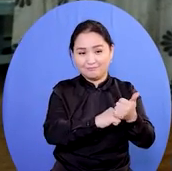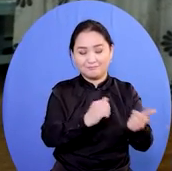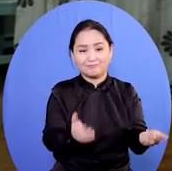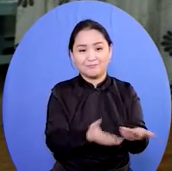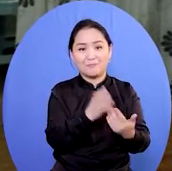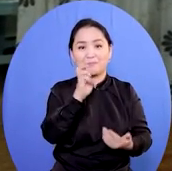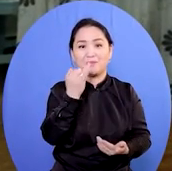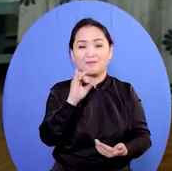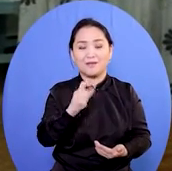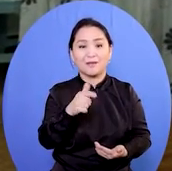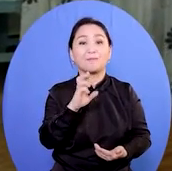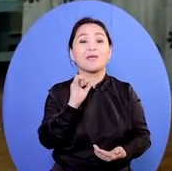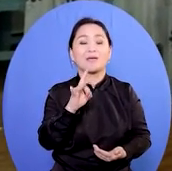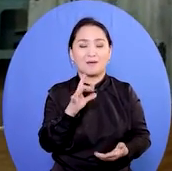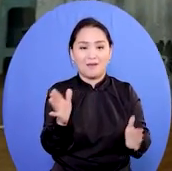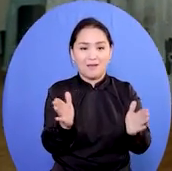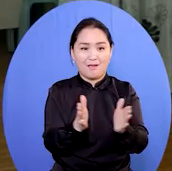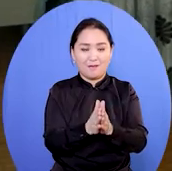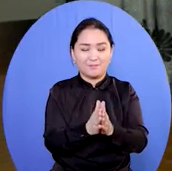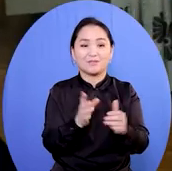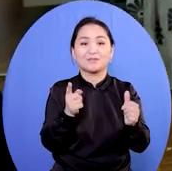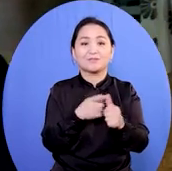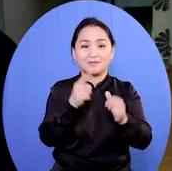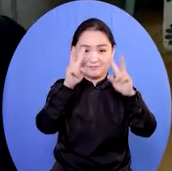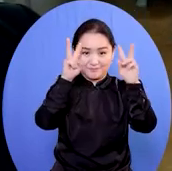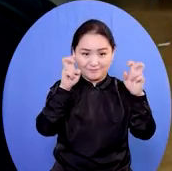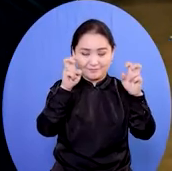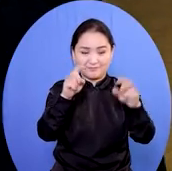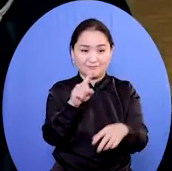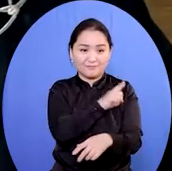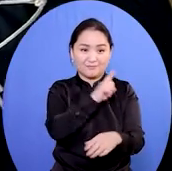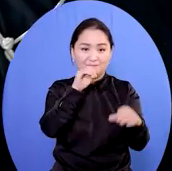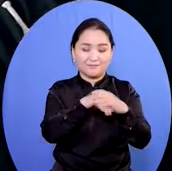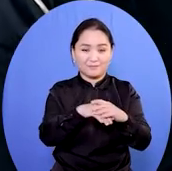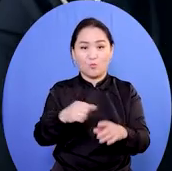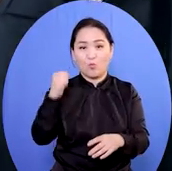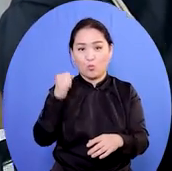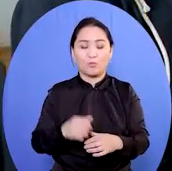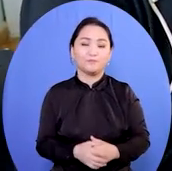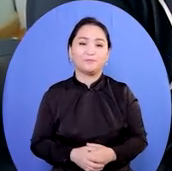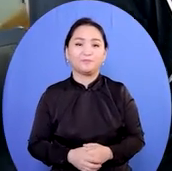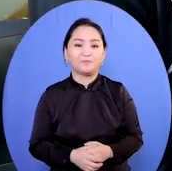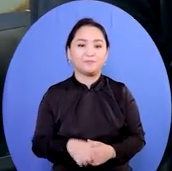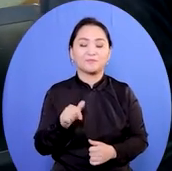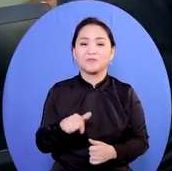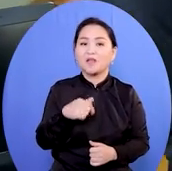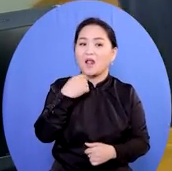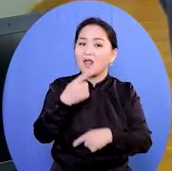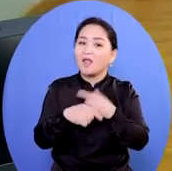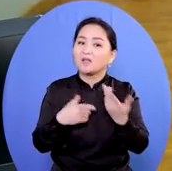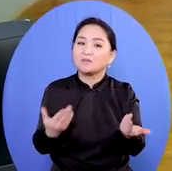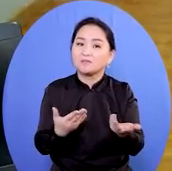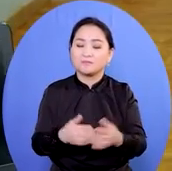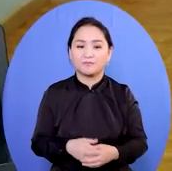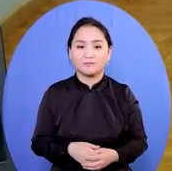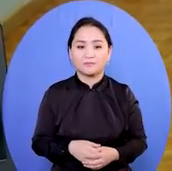тэгэхээр Бэлэг баярын маань баг бол хамтдаа гэдэг нэрээр энэ уралдаанд оролцоод төсөн шалгарсан гэсэн үг. Тэгэхээр би энэгээр юу гэж хэлэх гээд байна